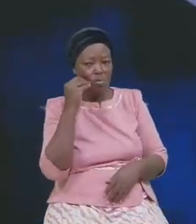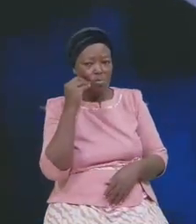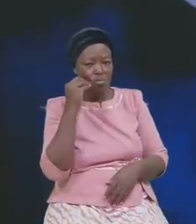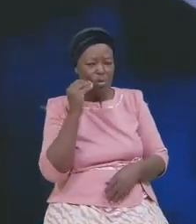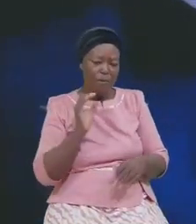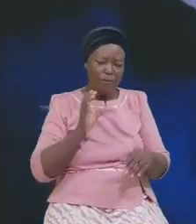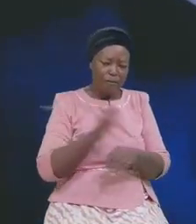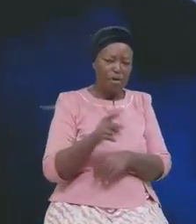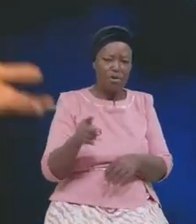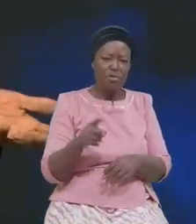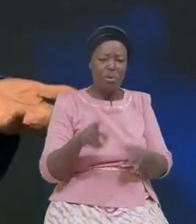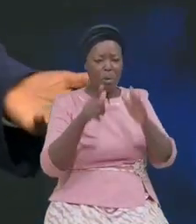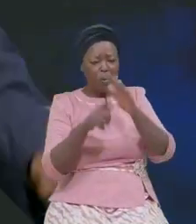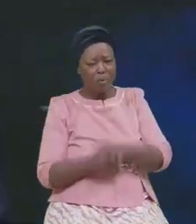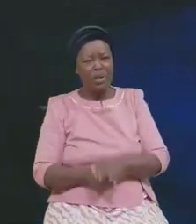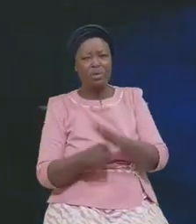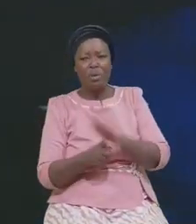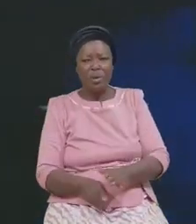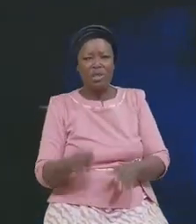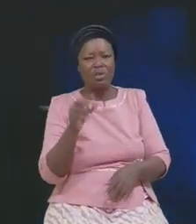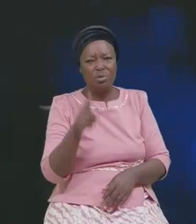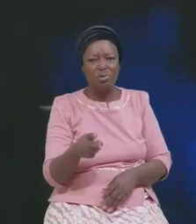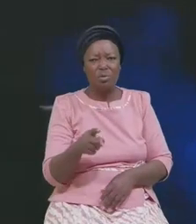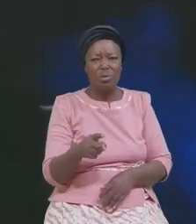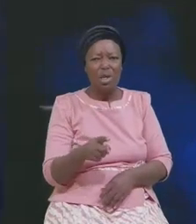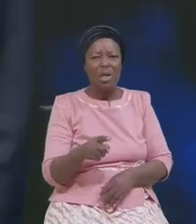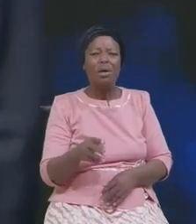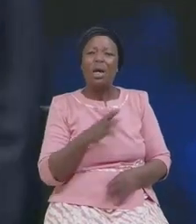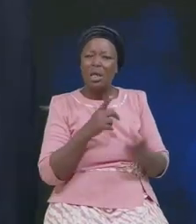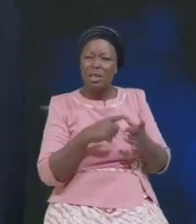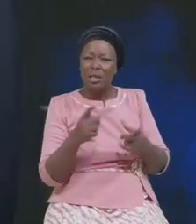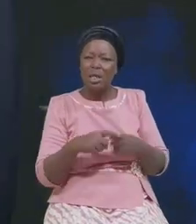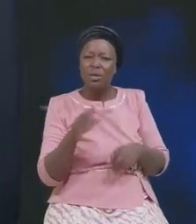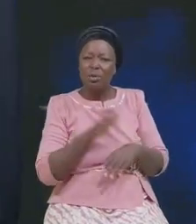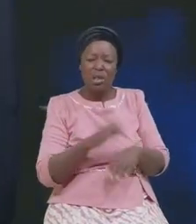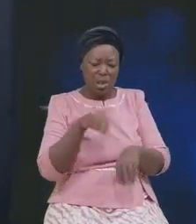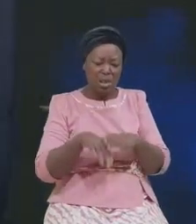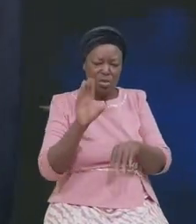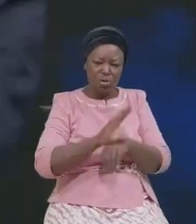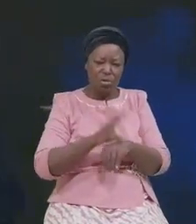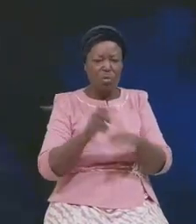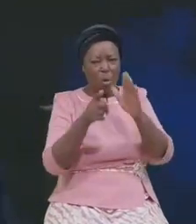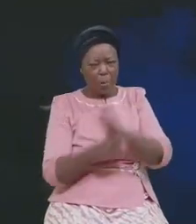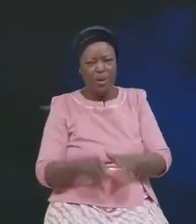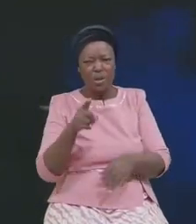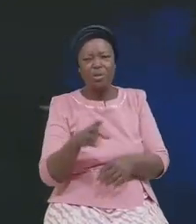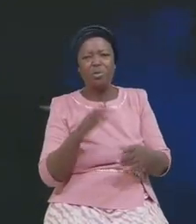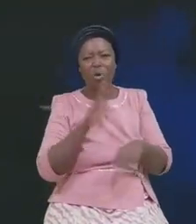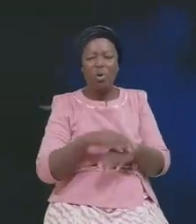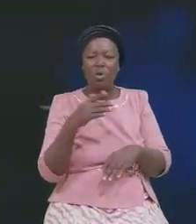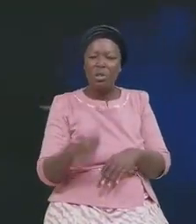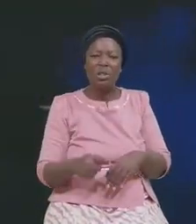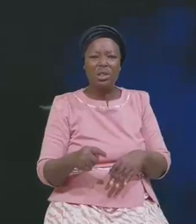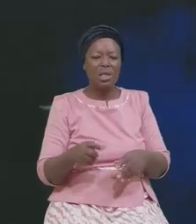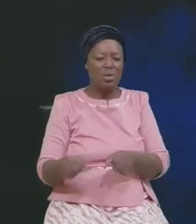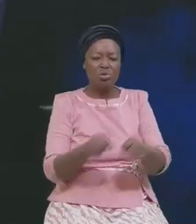toi, et ou venir à l'église t'intimider? Est-ce que toi tu veux ça, que les gens viennent t'intimider sur la rue ou dans la rue, dans le bureau, que les gens